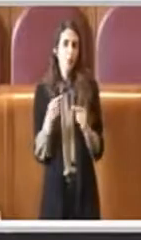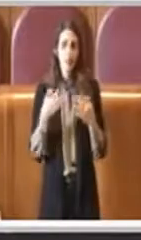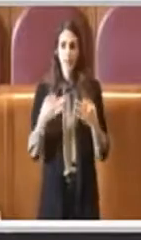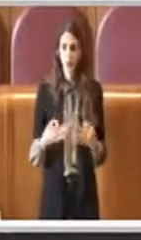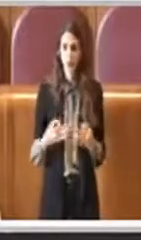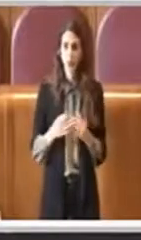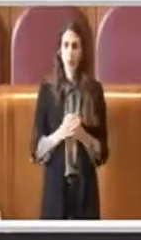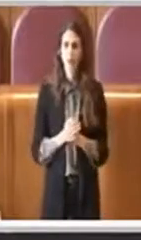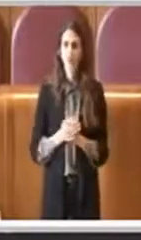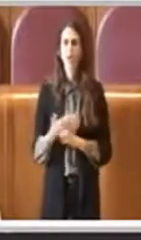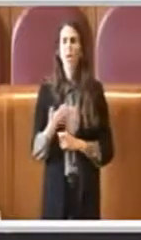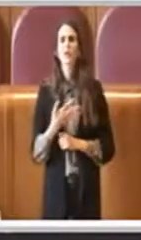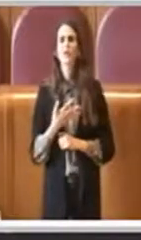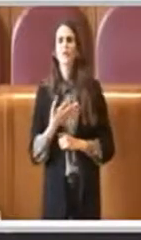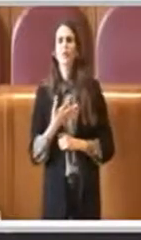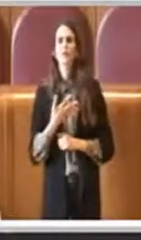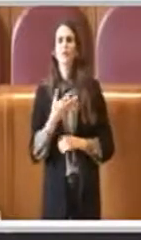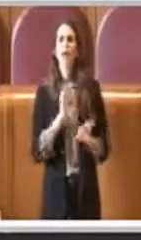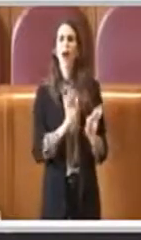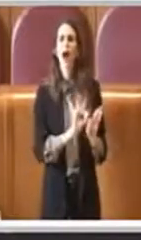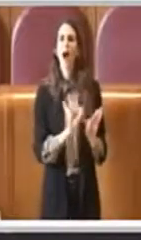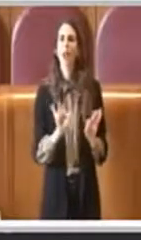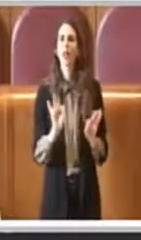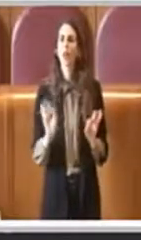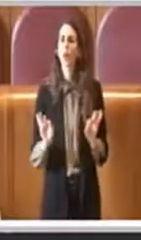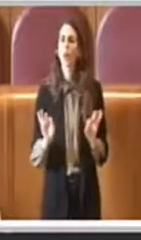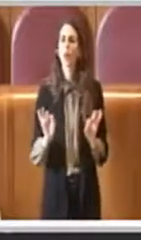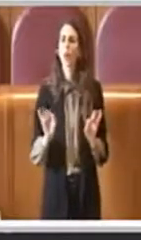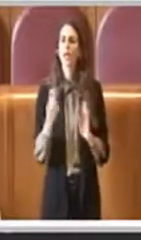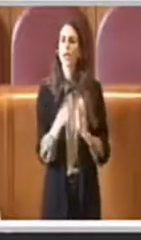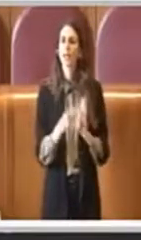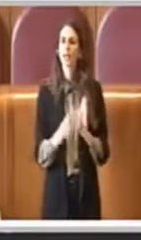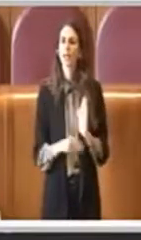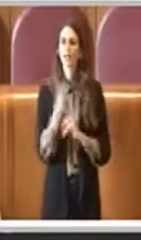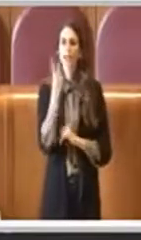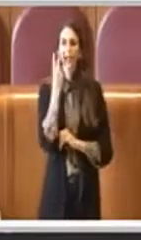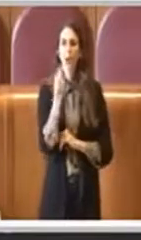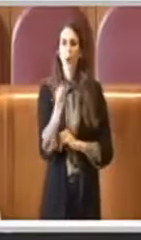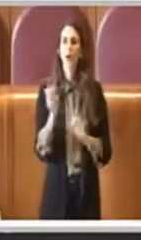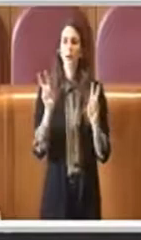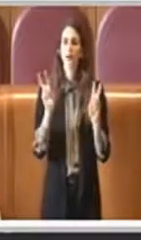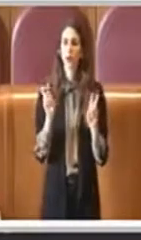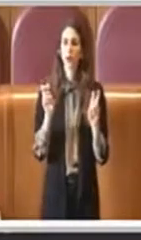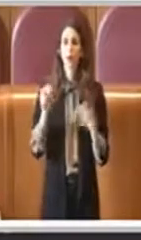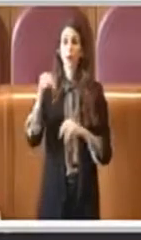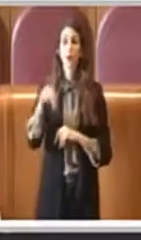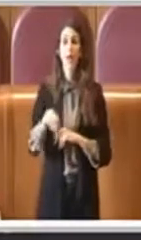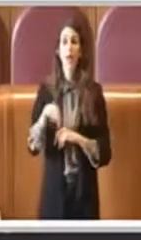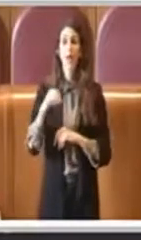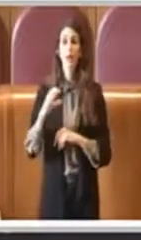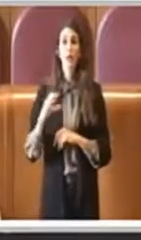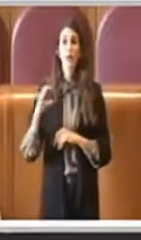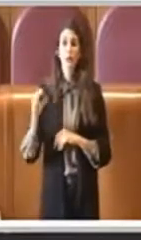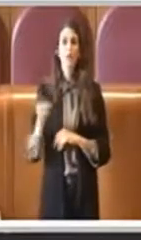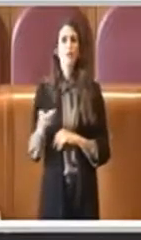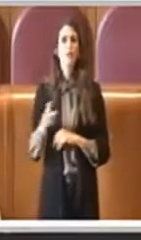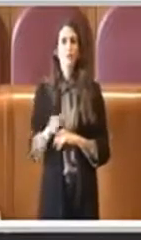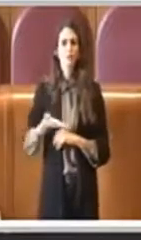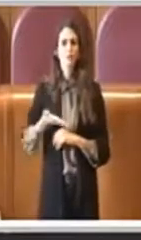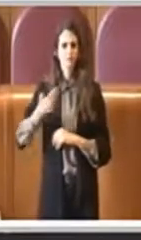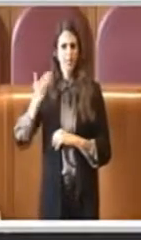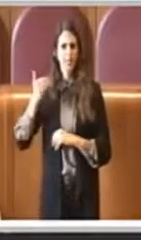degli emendamenti che riguardano appunto anche la tematica degli NCC, perché come abbiamo detto poi all'inizio sia che il